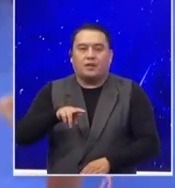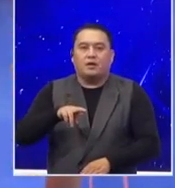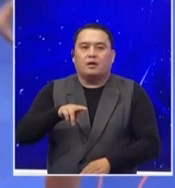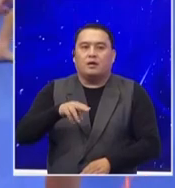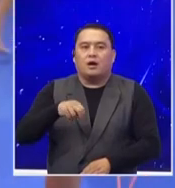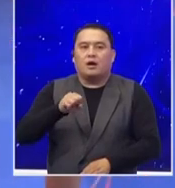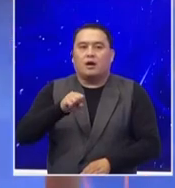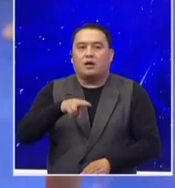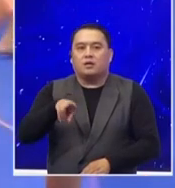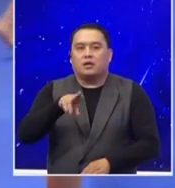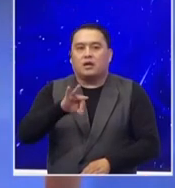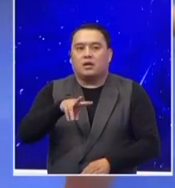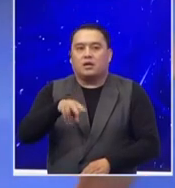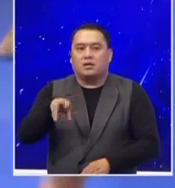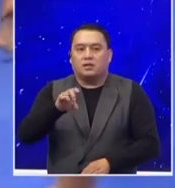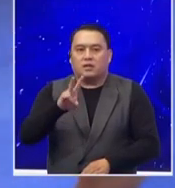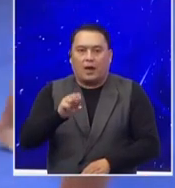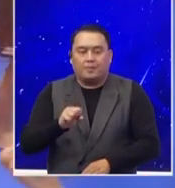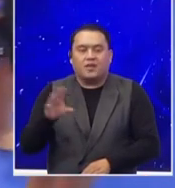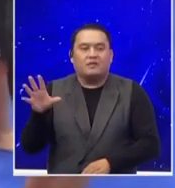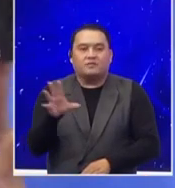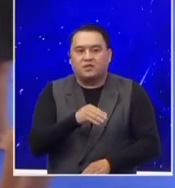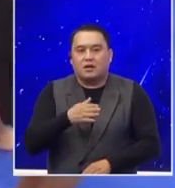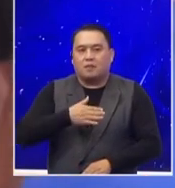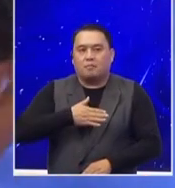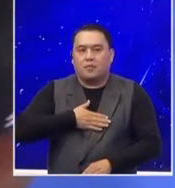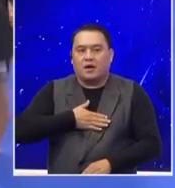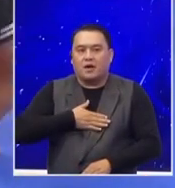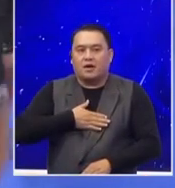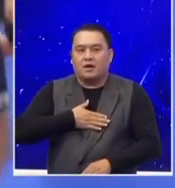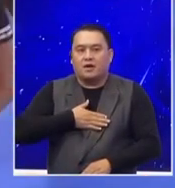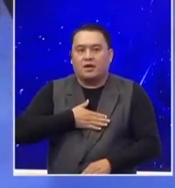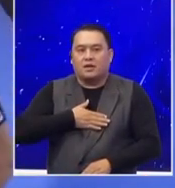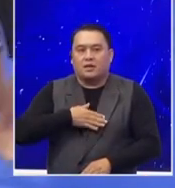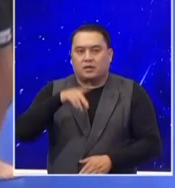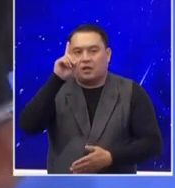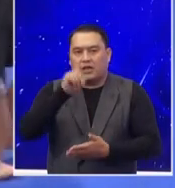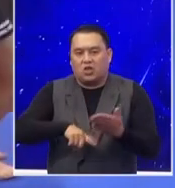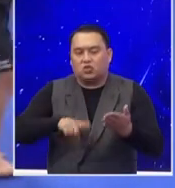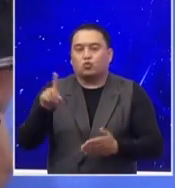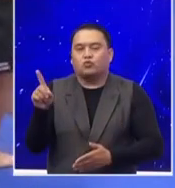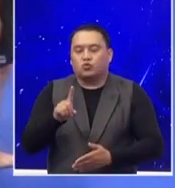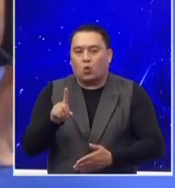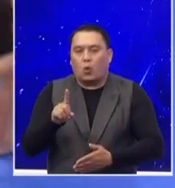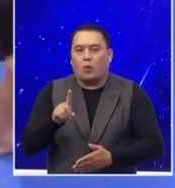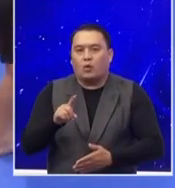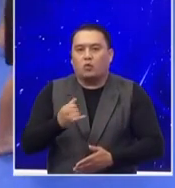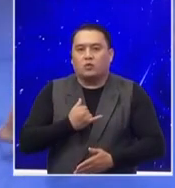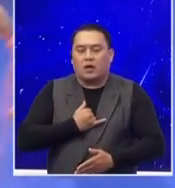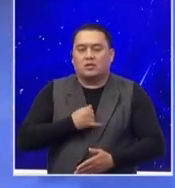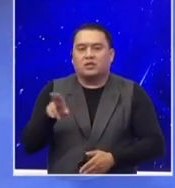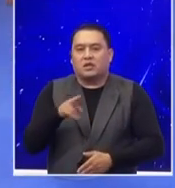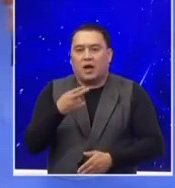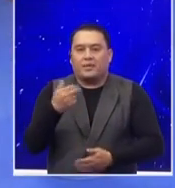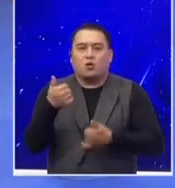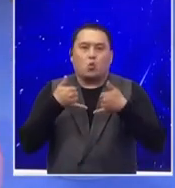Ташкенбаева Аделина, Дубровина сестры. То есть мы не теряем надежду, что все-таки в декабре пройдет